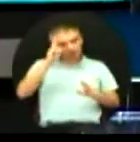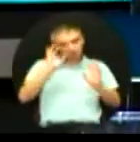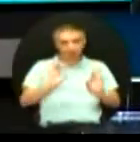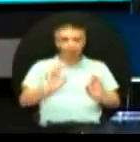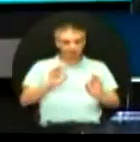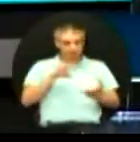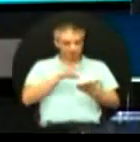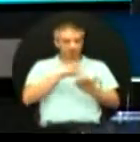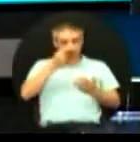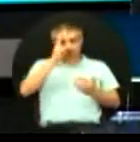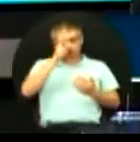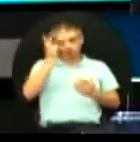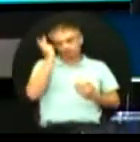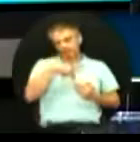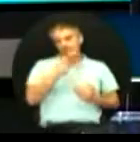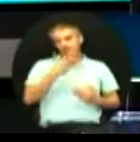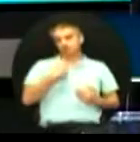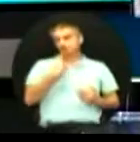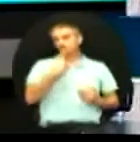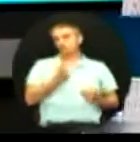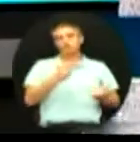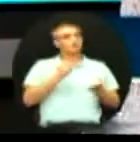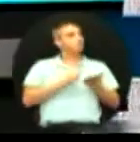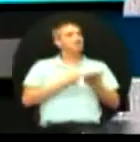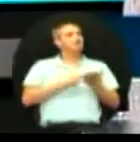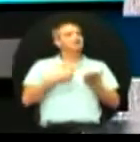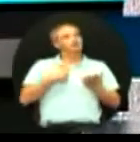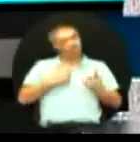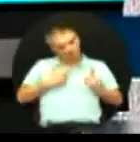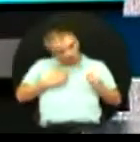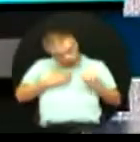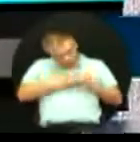האמיתי, ליבת הליכוד, מבינה את מה שאני אומרת, ולכן אני אלחם על התוכנית שלי.